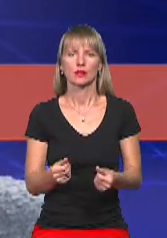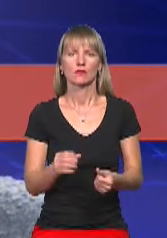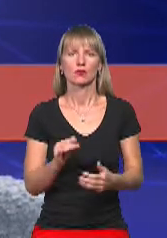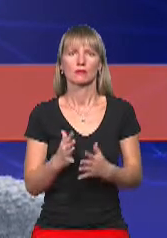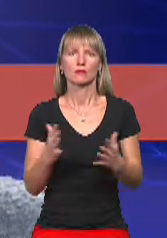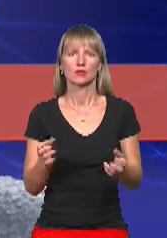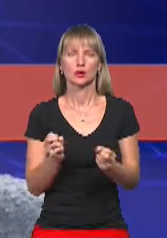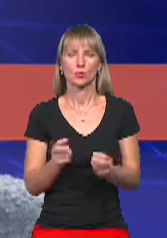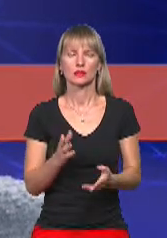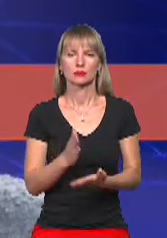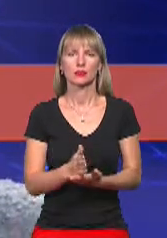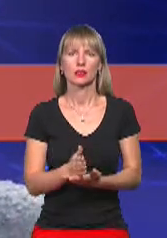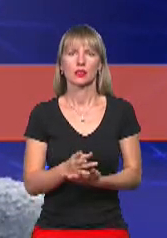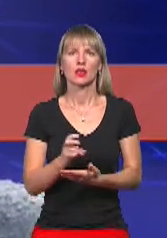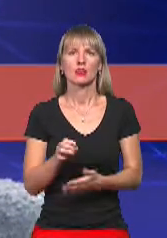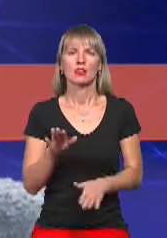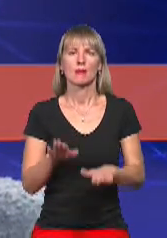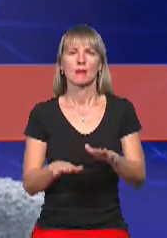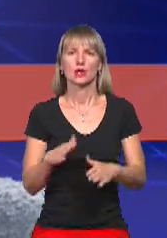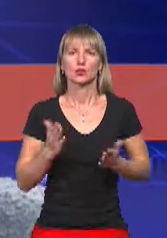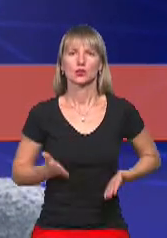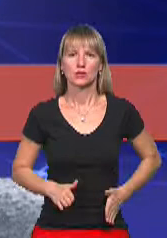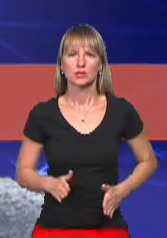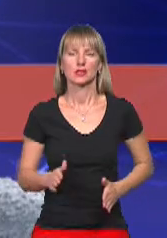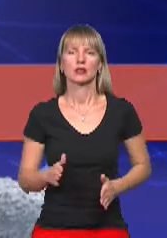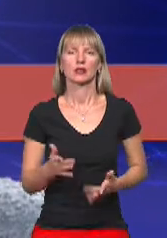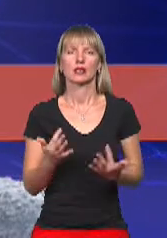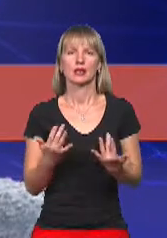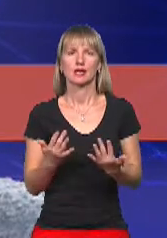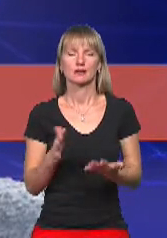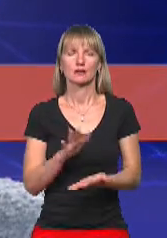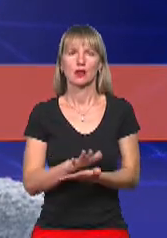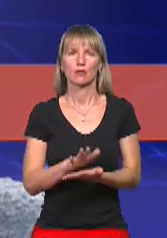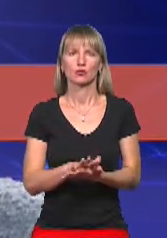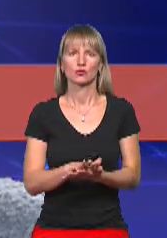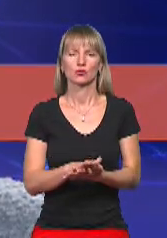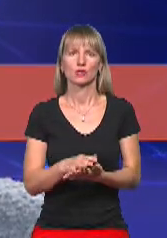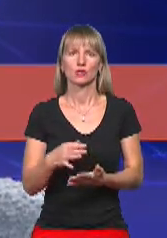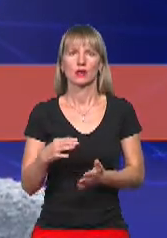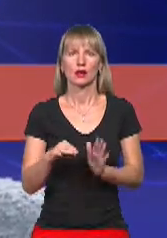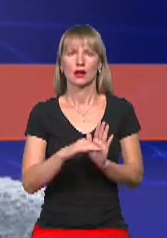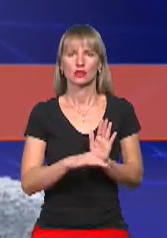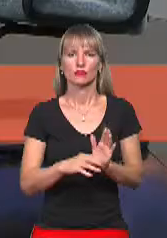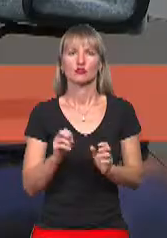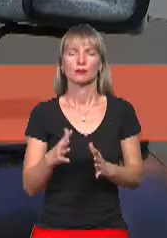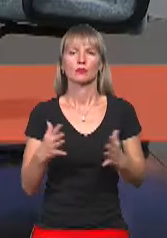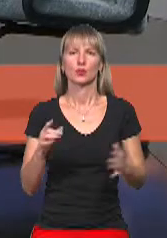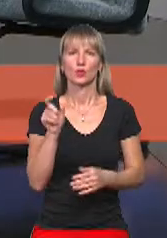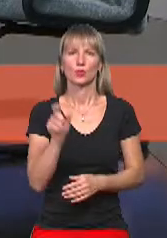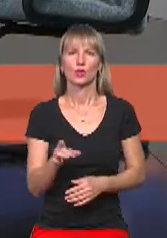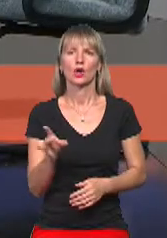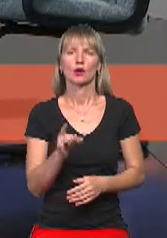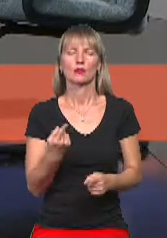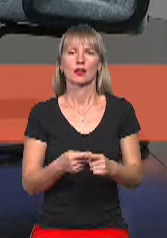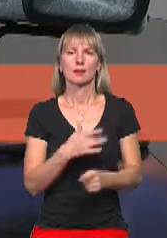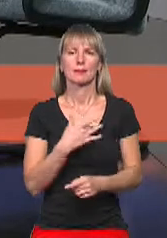більшим ударом, атаками сильнішим. Так, так. Тобто на масу тіла та сама кількість забруднюючих речовин, чим більша людина, тим більше. Розмір цього пилу,